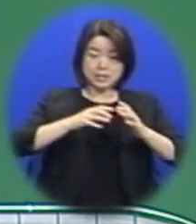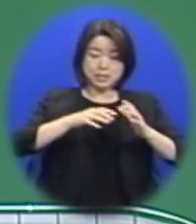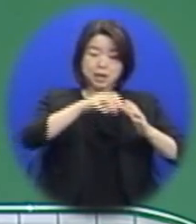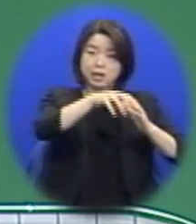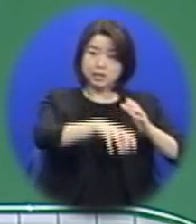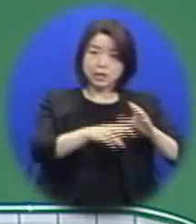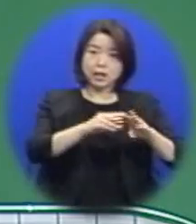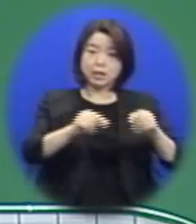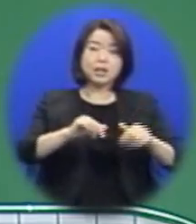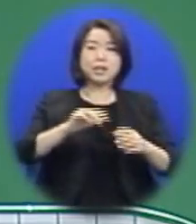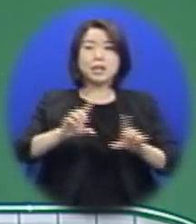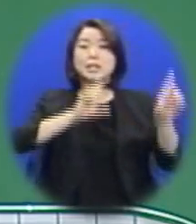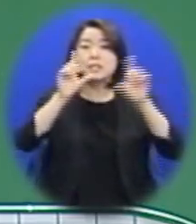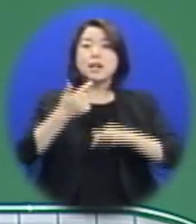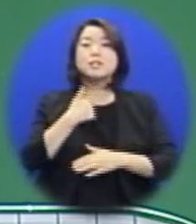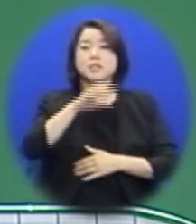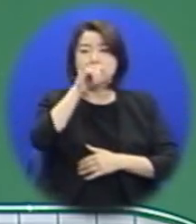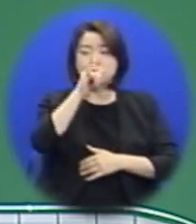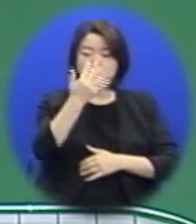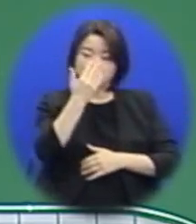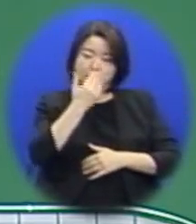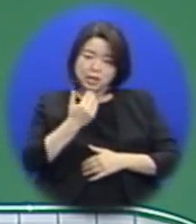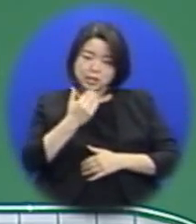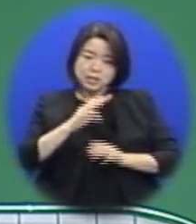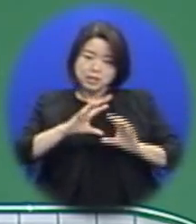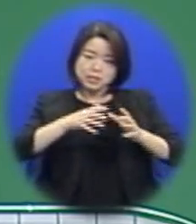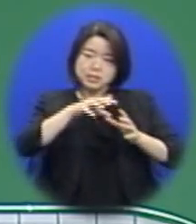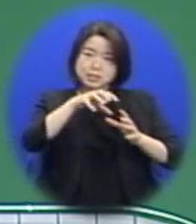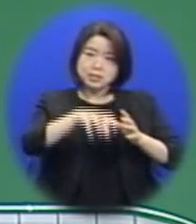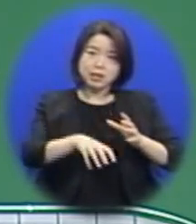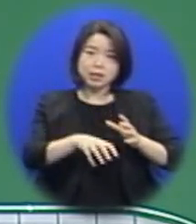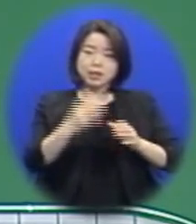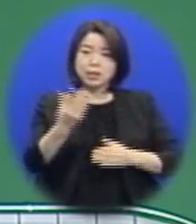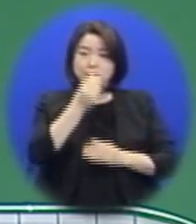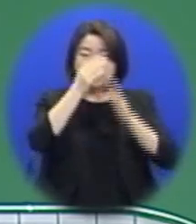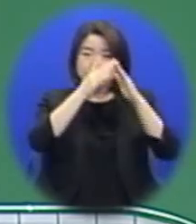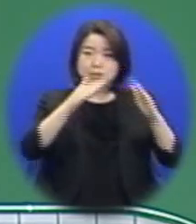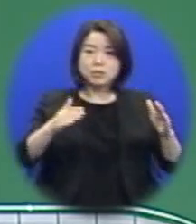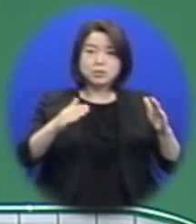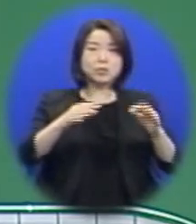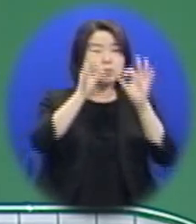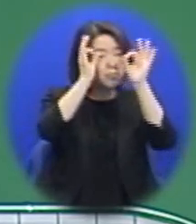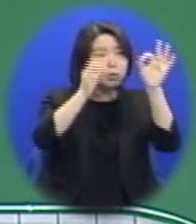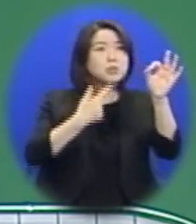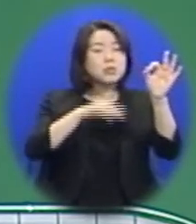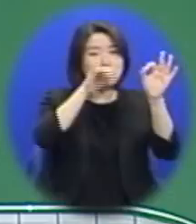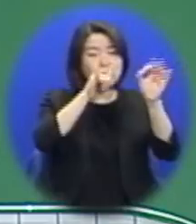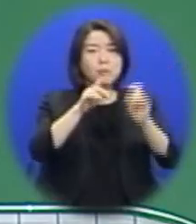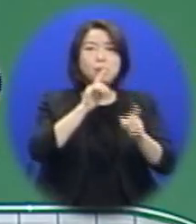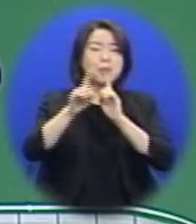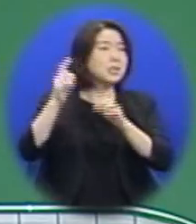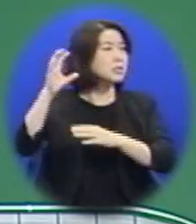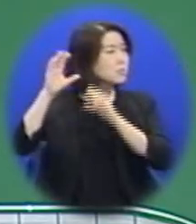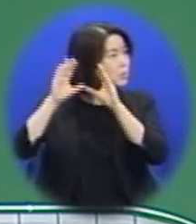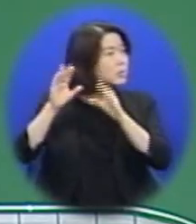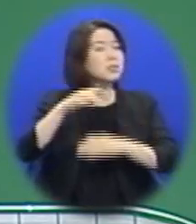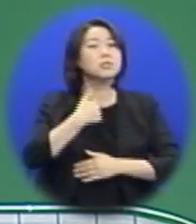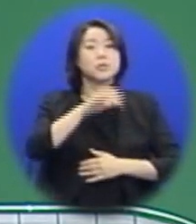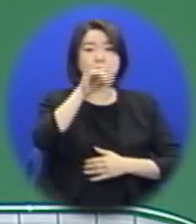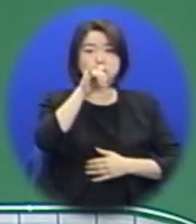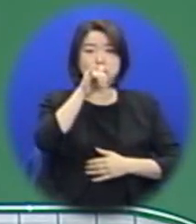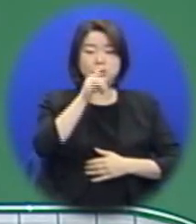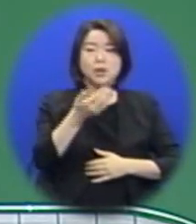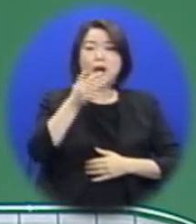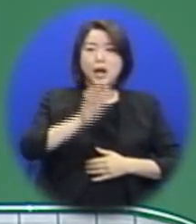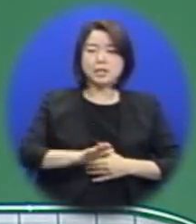살았습니다. 예루살렘 성전을 보았습니다. 하나님의 말씀에 대해서 그래도 그들은 들었습니다. 그런데 이 바벨론 땅에